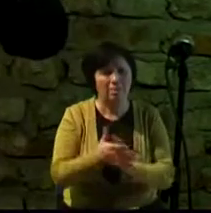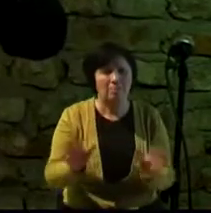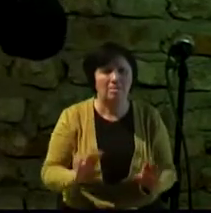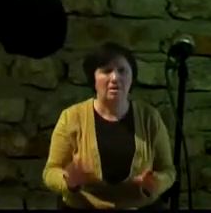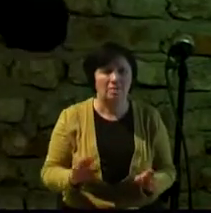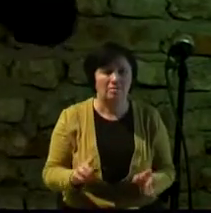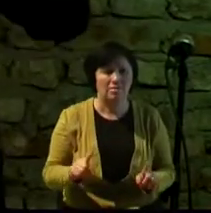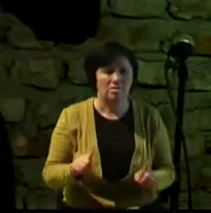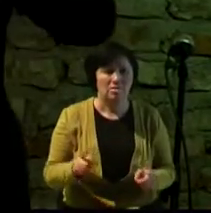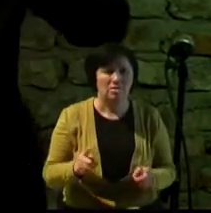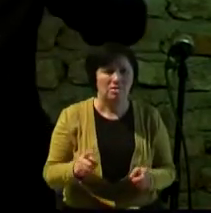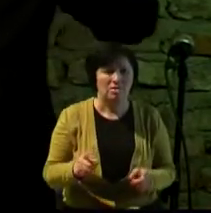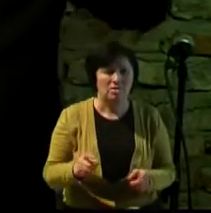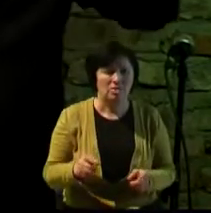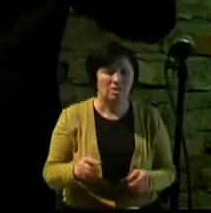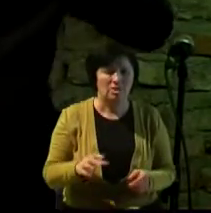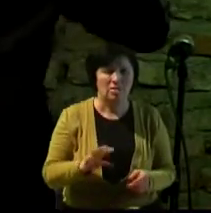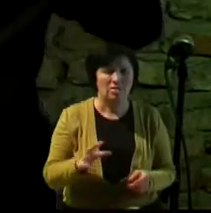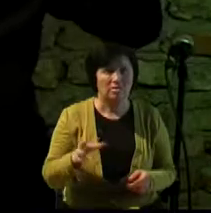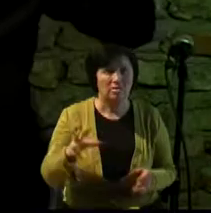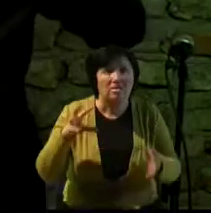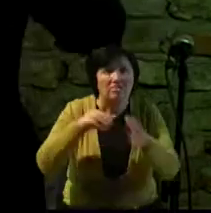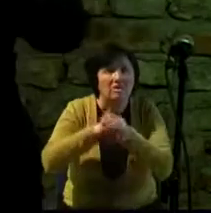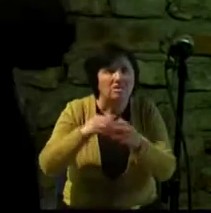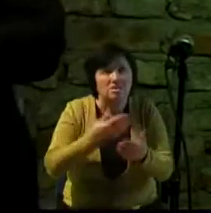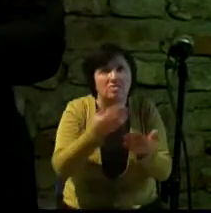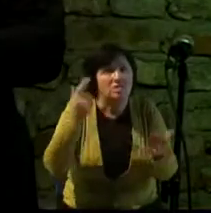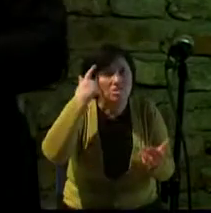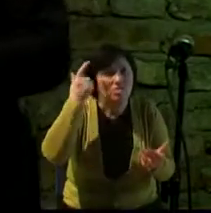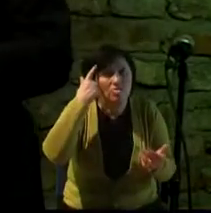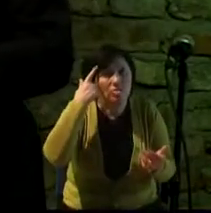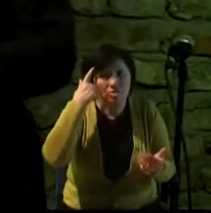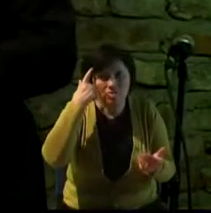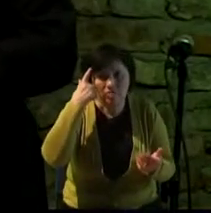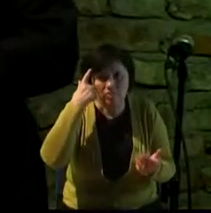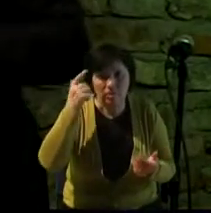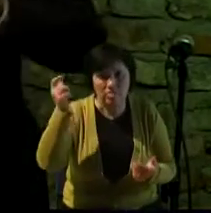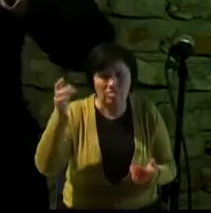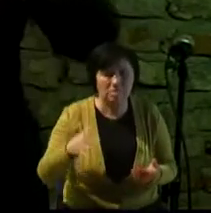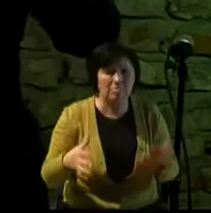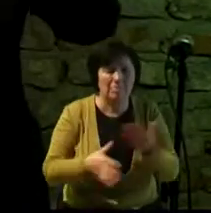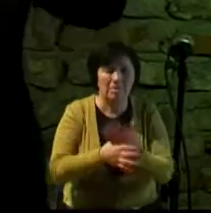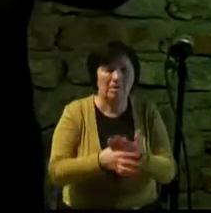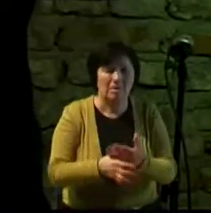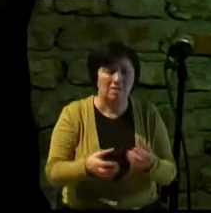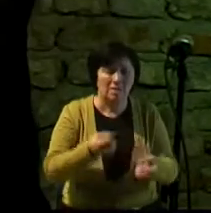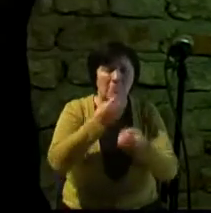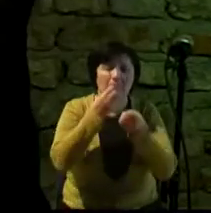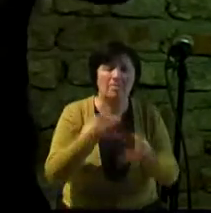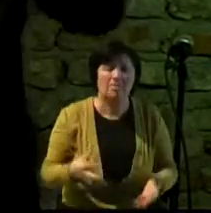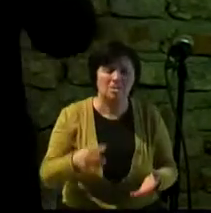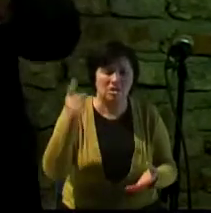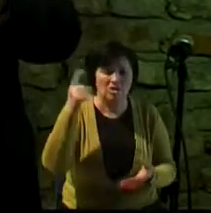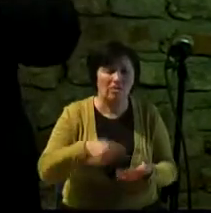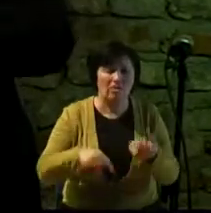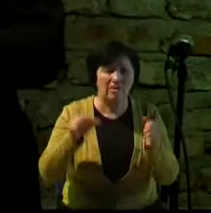Дух Его внутри нас. И мы постоянно можем иметь и находиться в Его